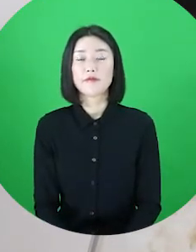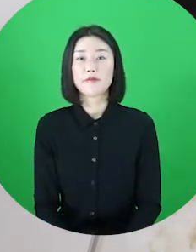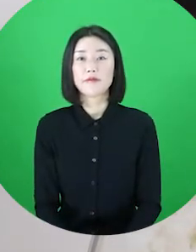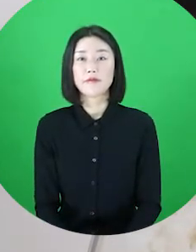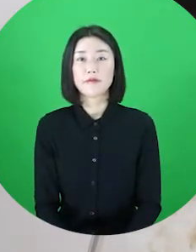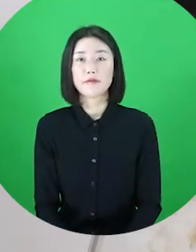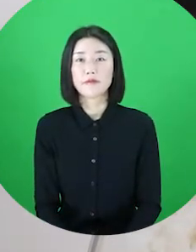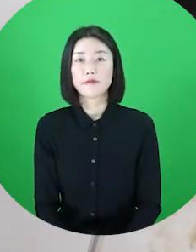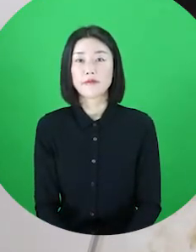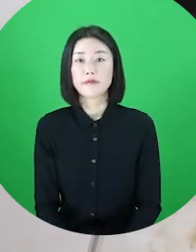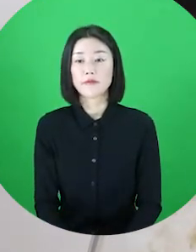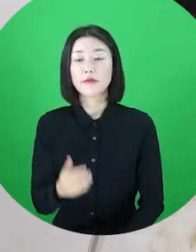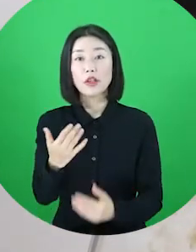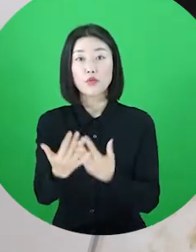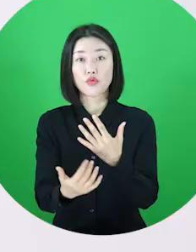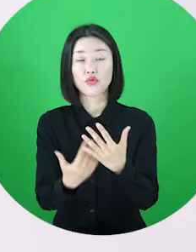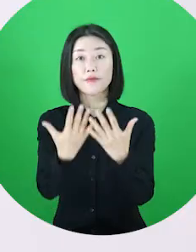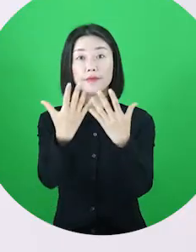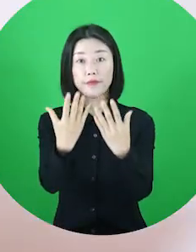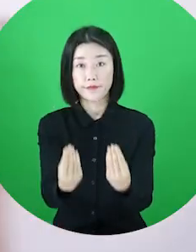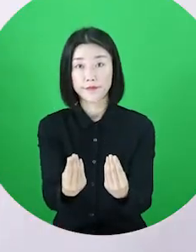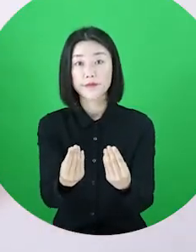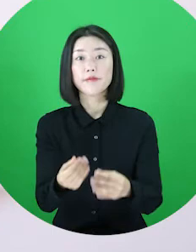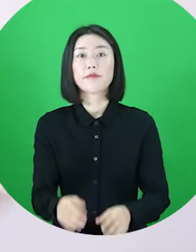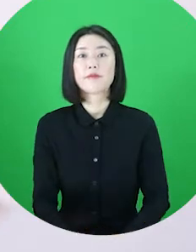내리고 불을 꺼줄게요.